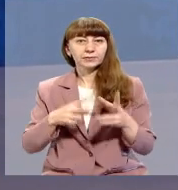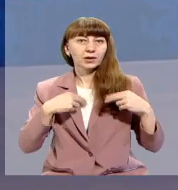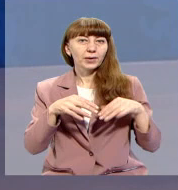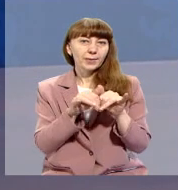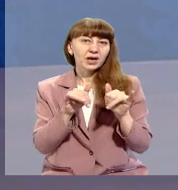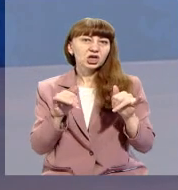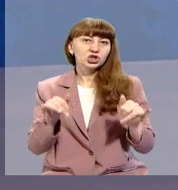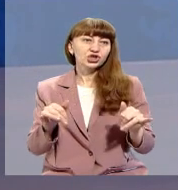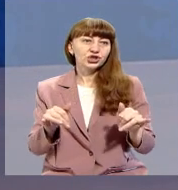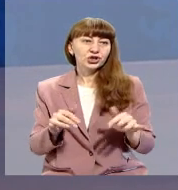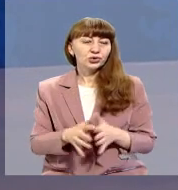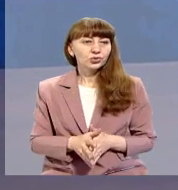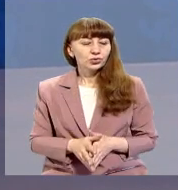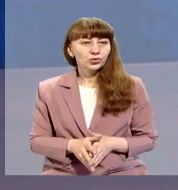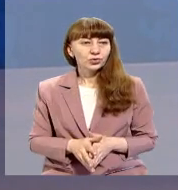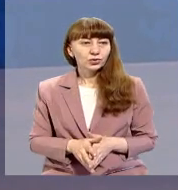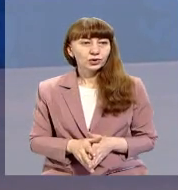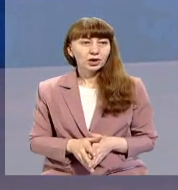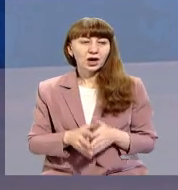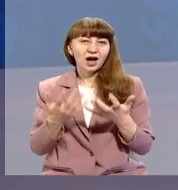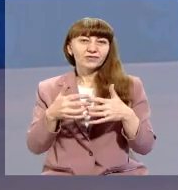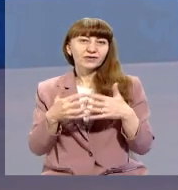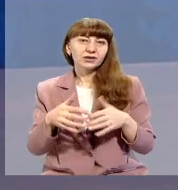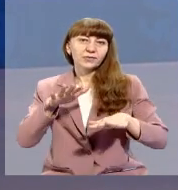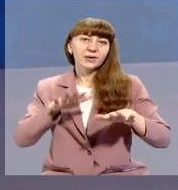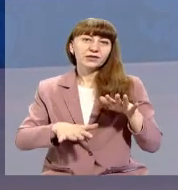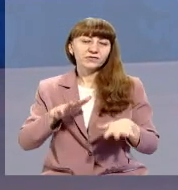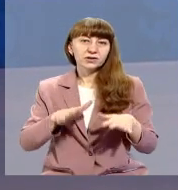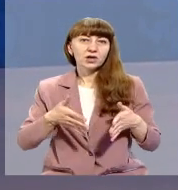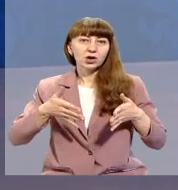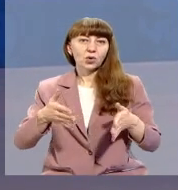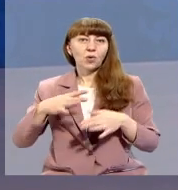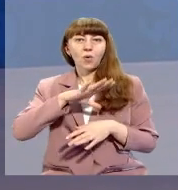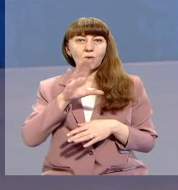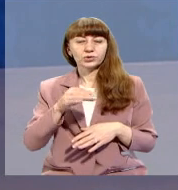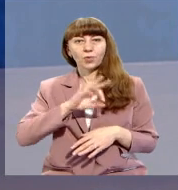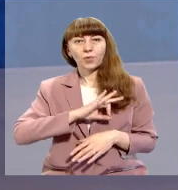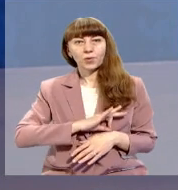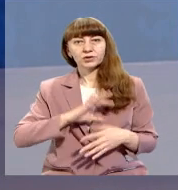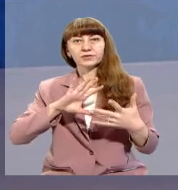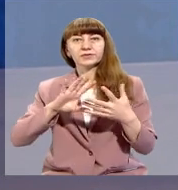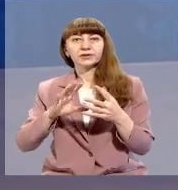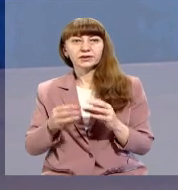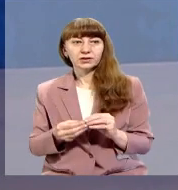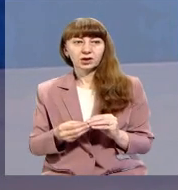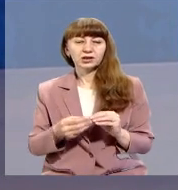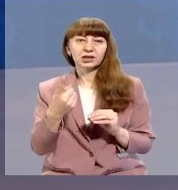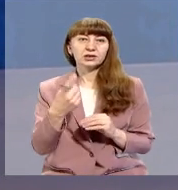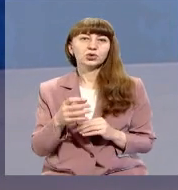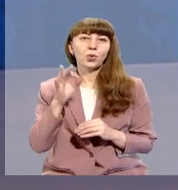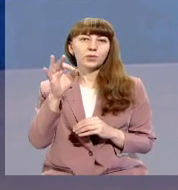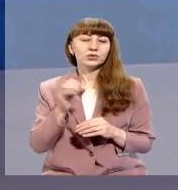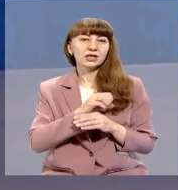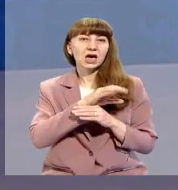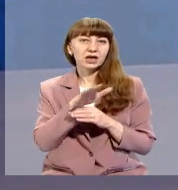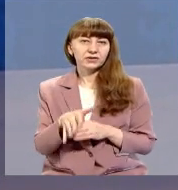расширению сети автоматизированных весов на автодорогах общего пользования таким образом для стопроцентного охвата